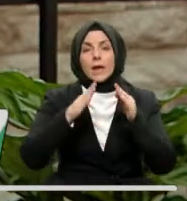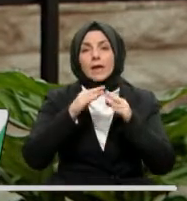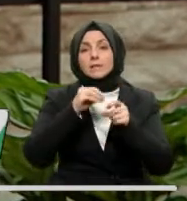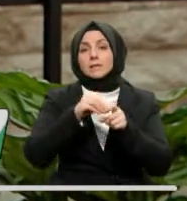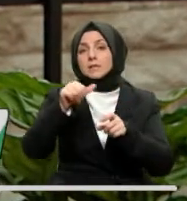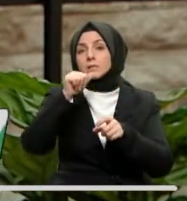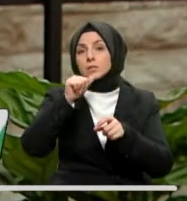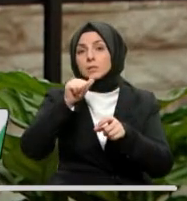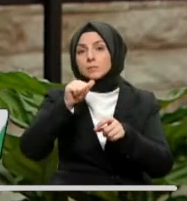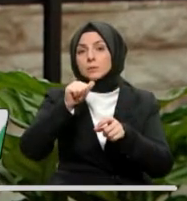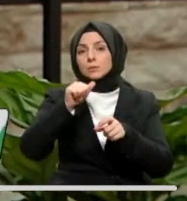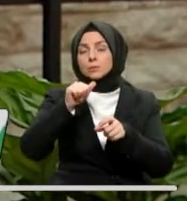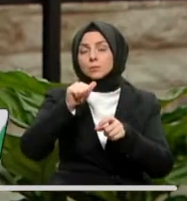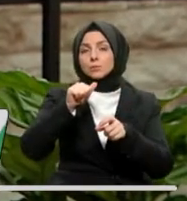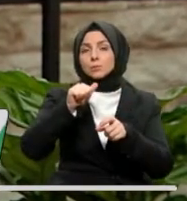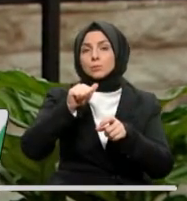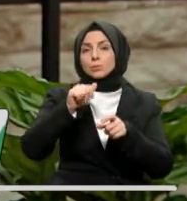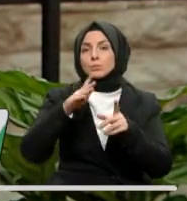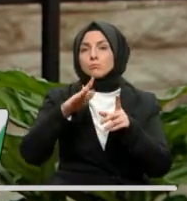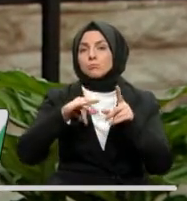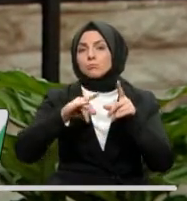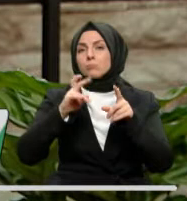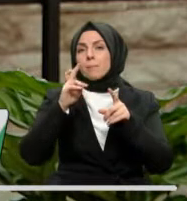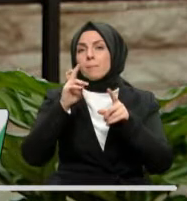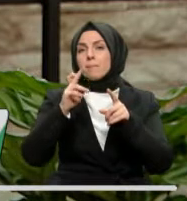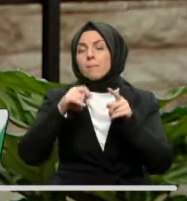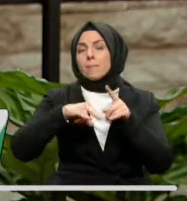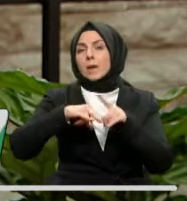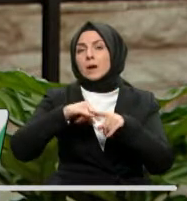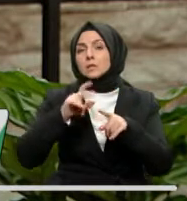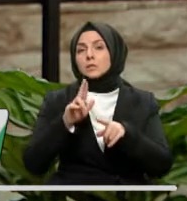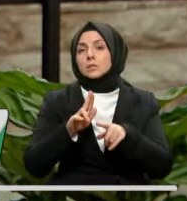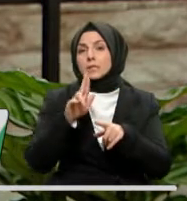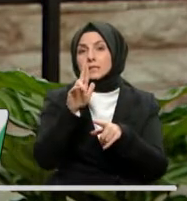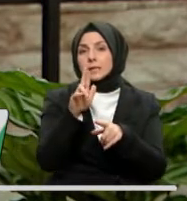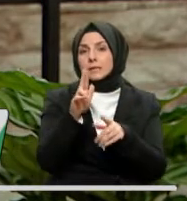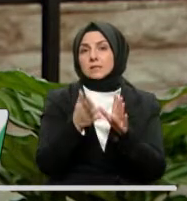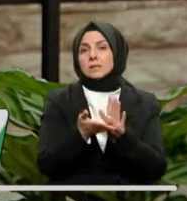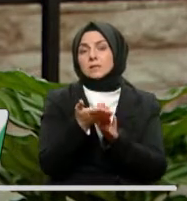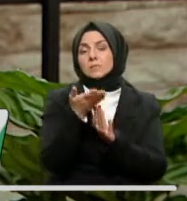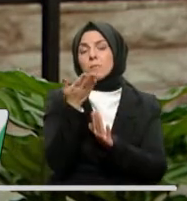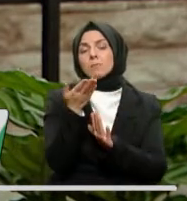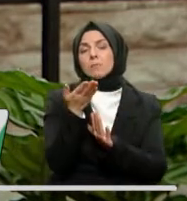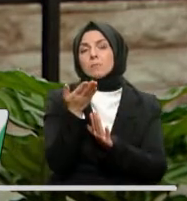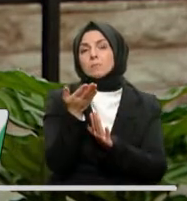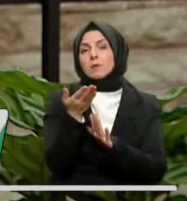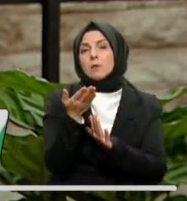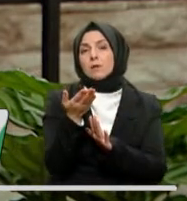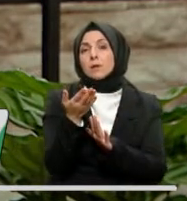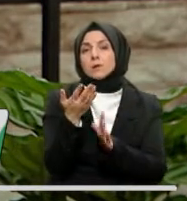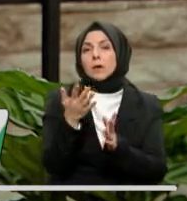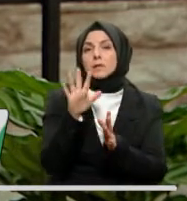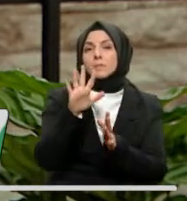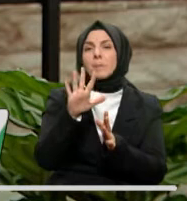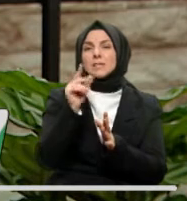77 buçuk larda hazır aldığımız sularda da aynı bu çiçeklerin p böyle bir beş